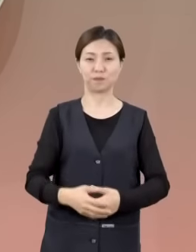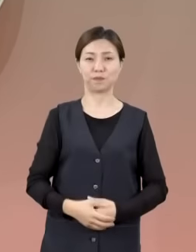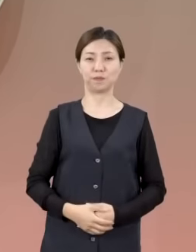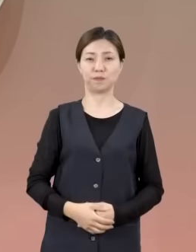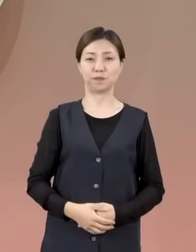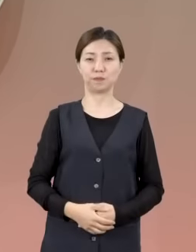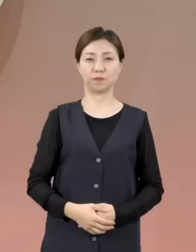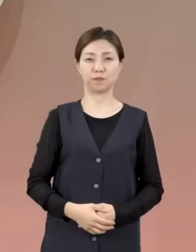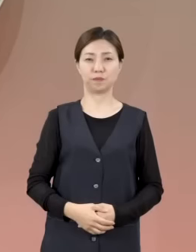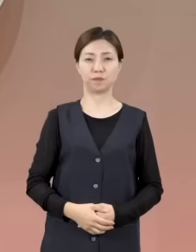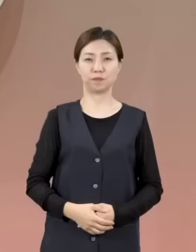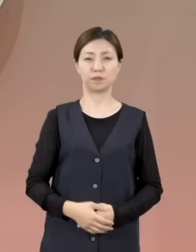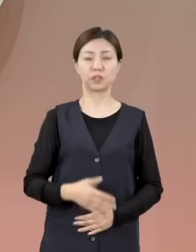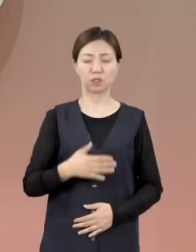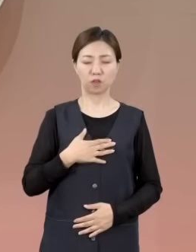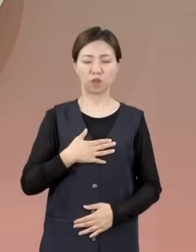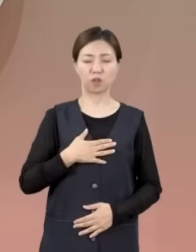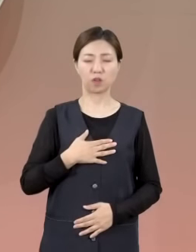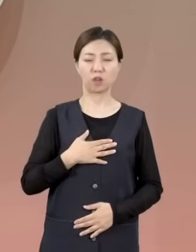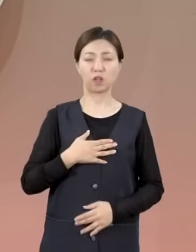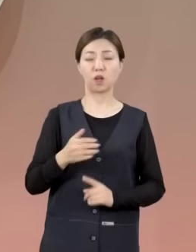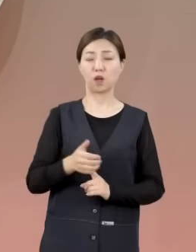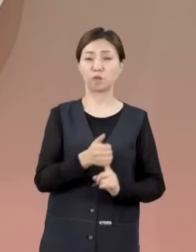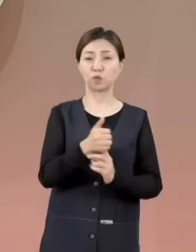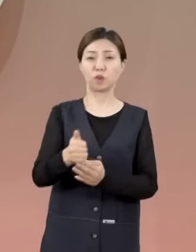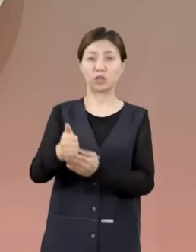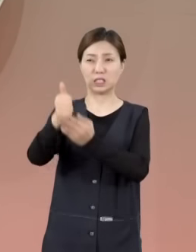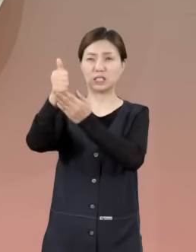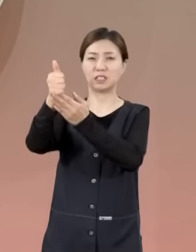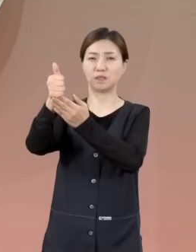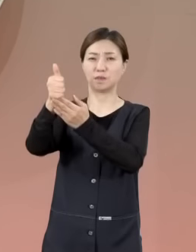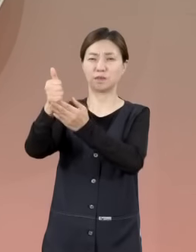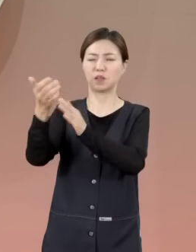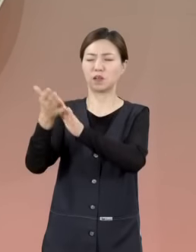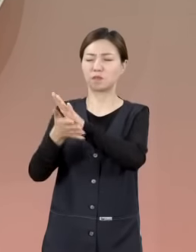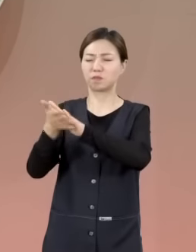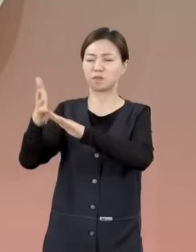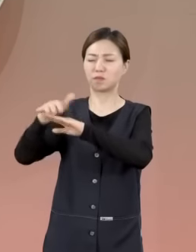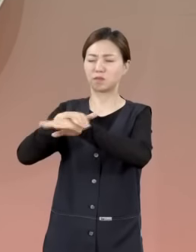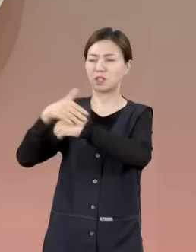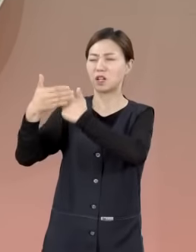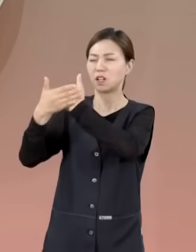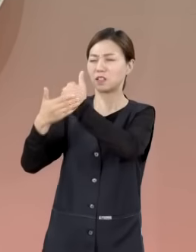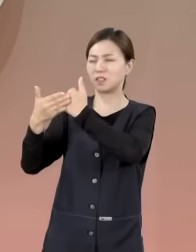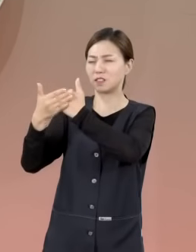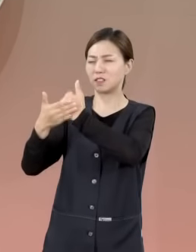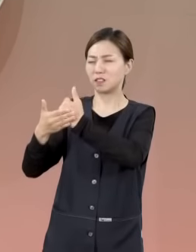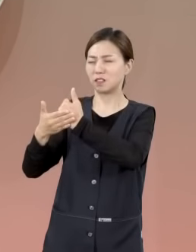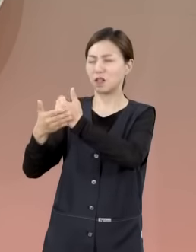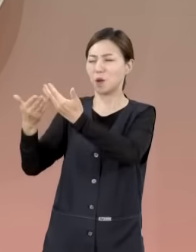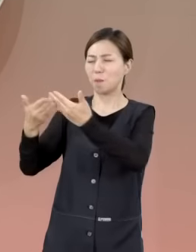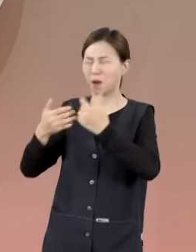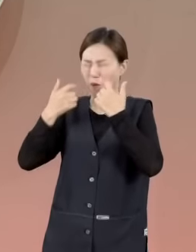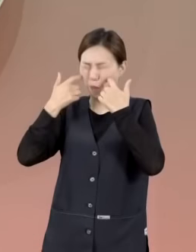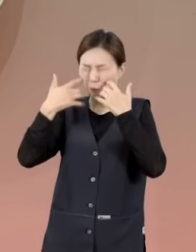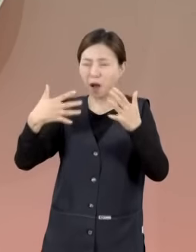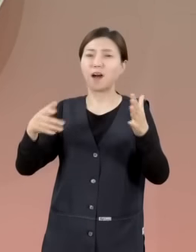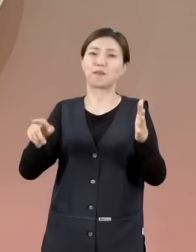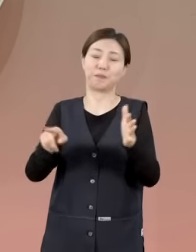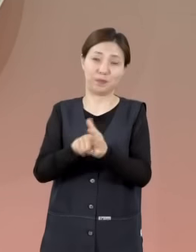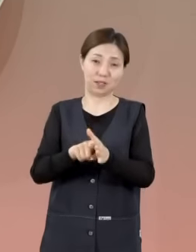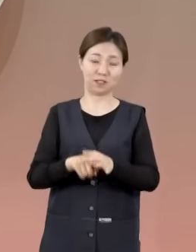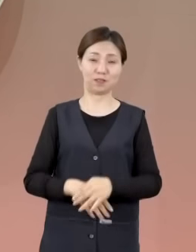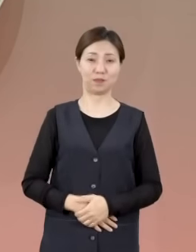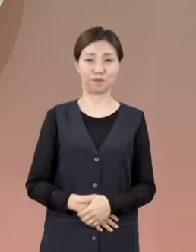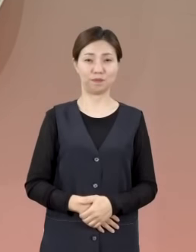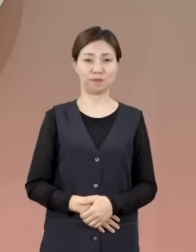불보살님의 피는 정말 있다고 저는 분명히 믿습니다 몇